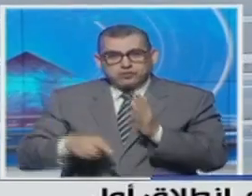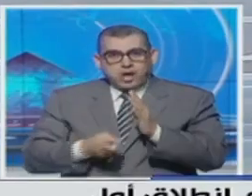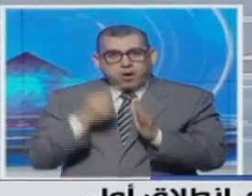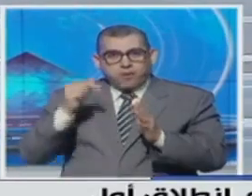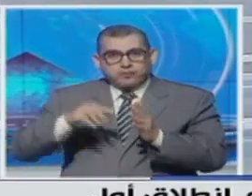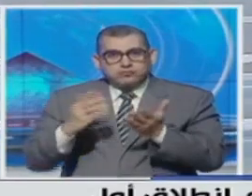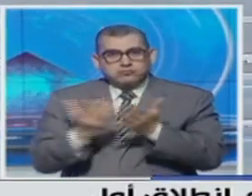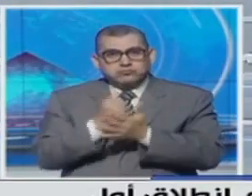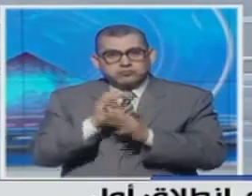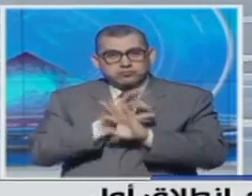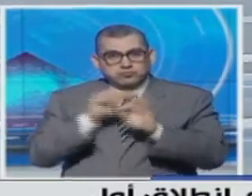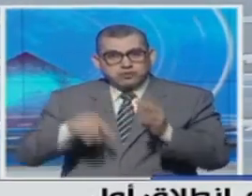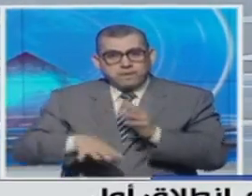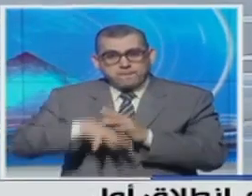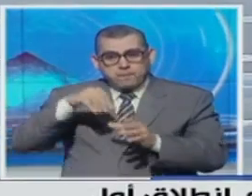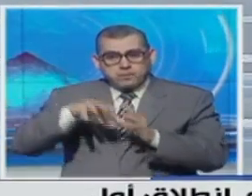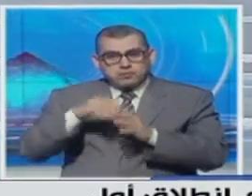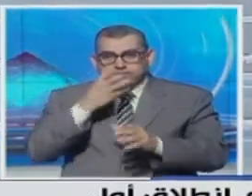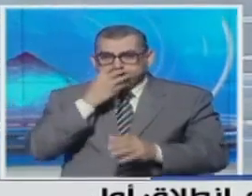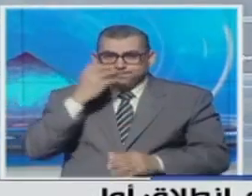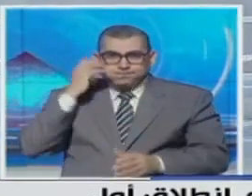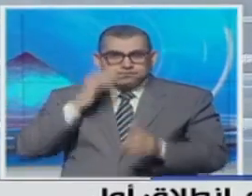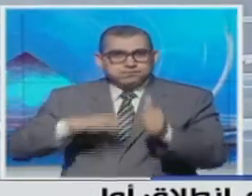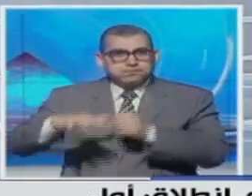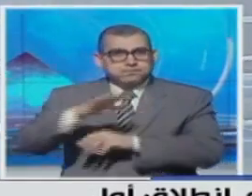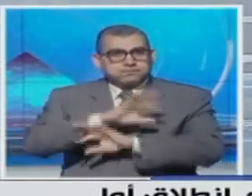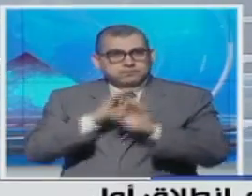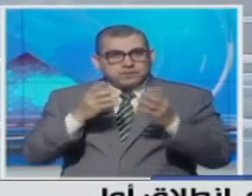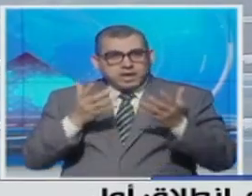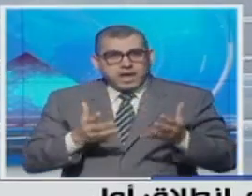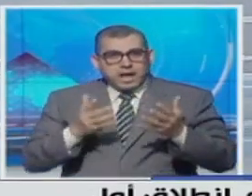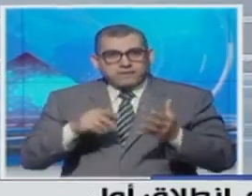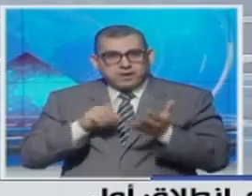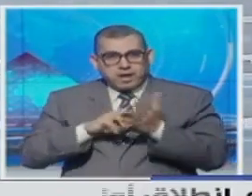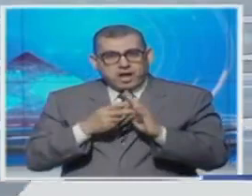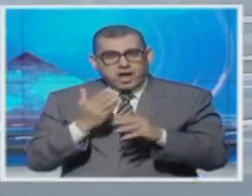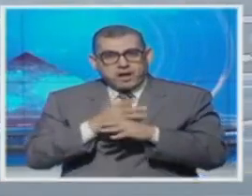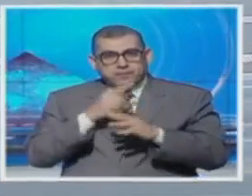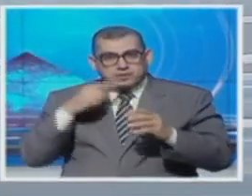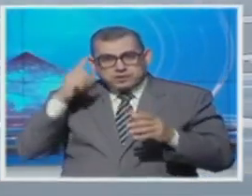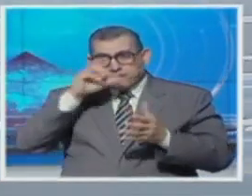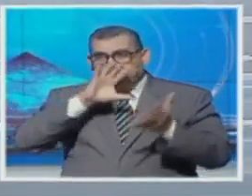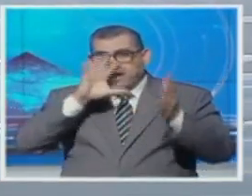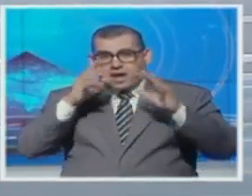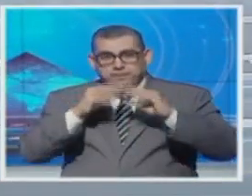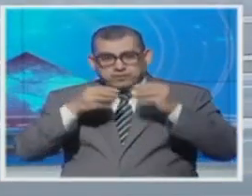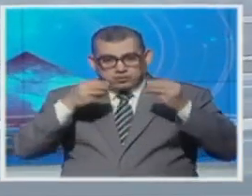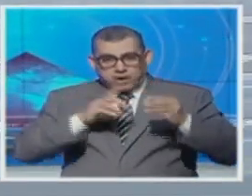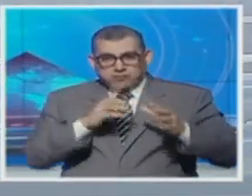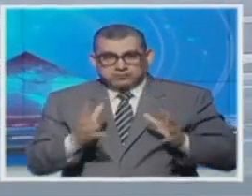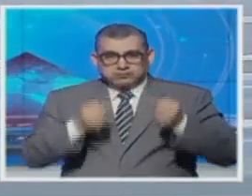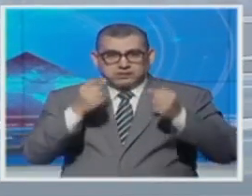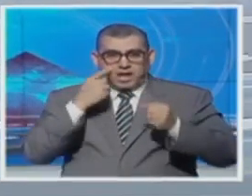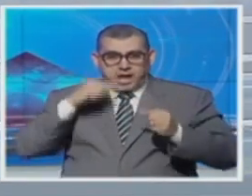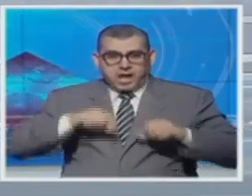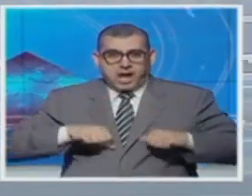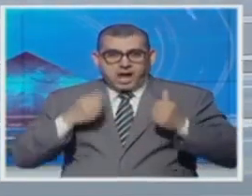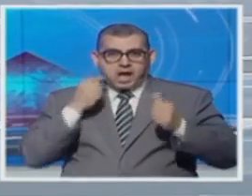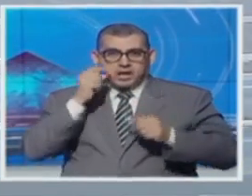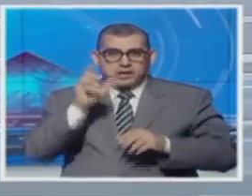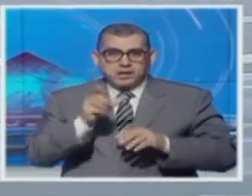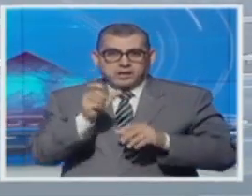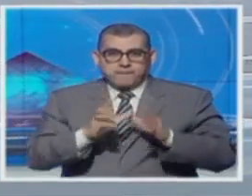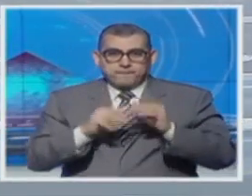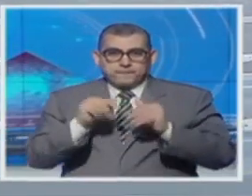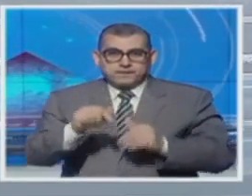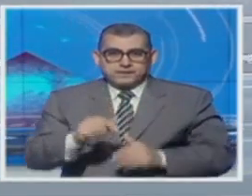التي تحققت والمشروعات القومية العملاقة من تخفيف حدة تلك الأزمات العالمية على حياة المواطن